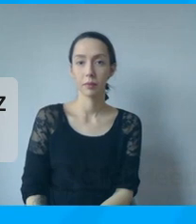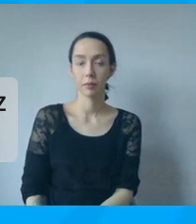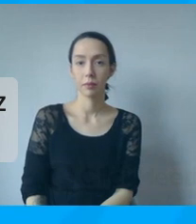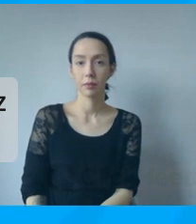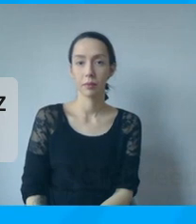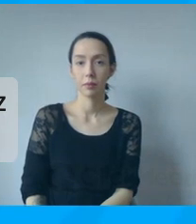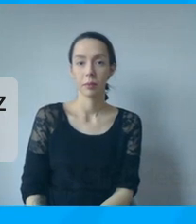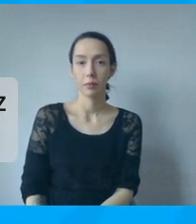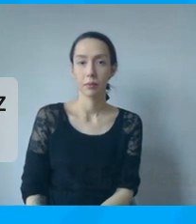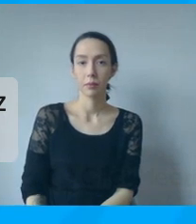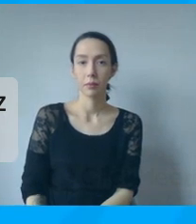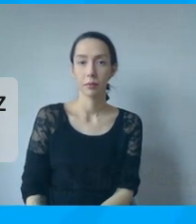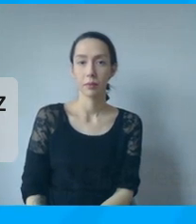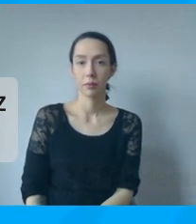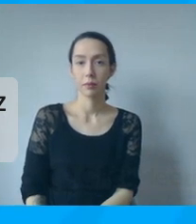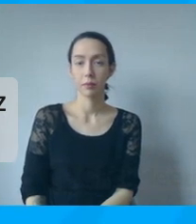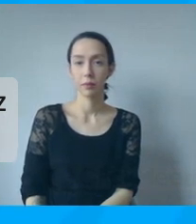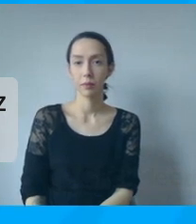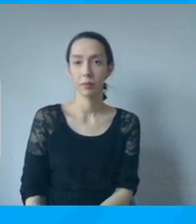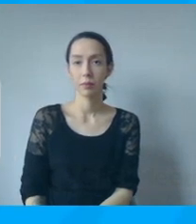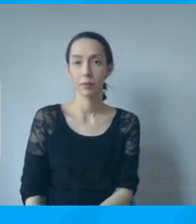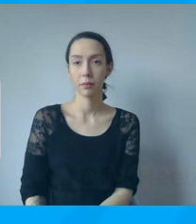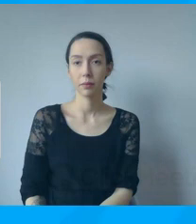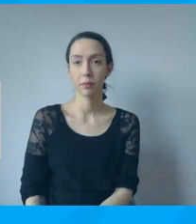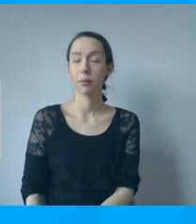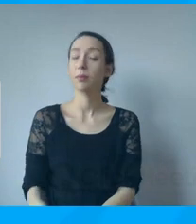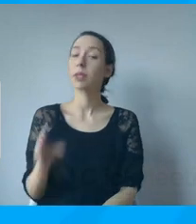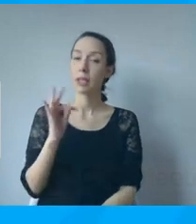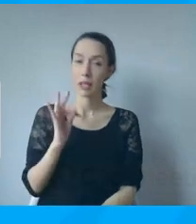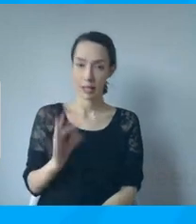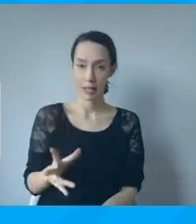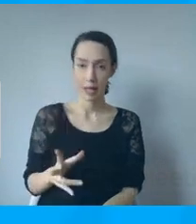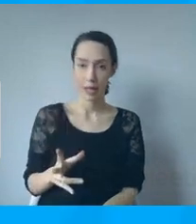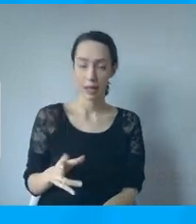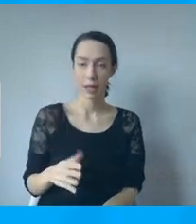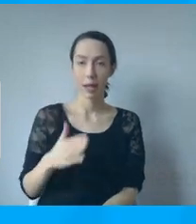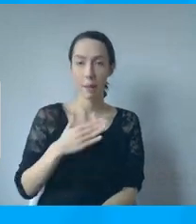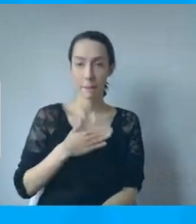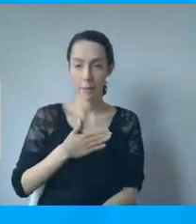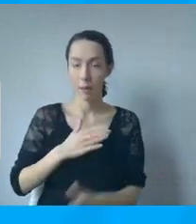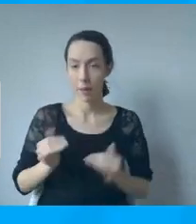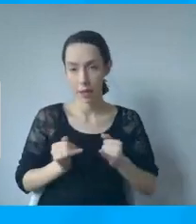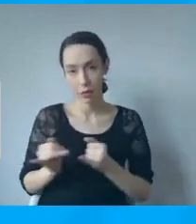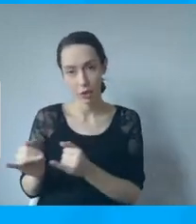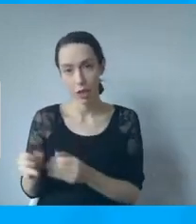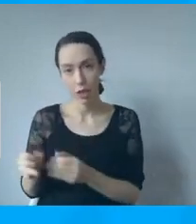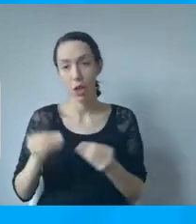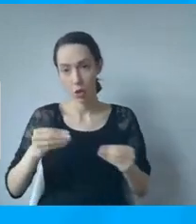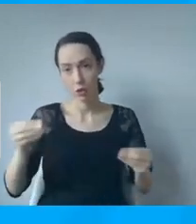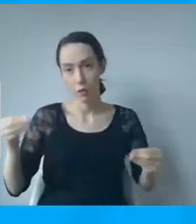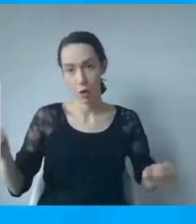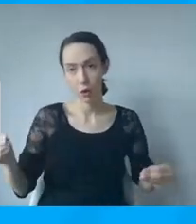osobę z UX-a po kursie bez doświadczenia? Tak, my mamy generalnie taką ścieżkę też rozwoju